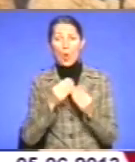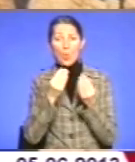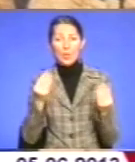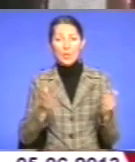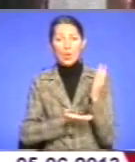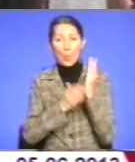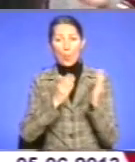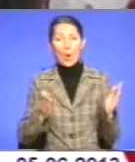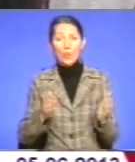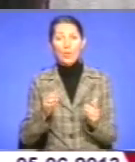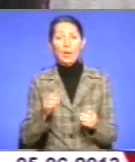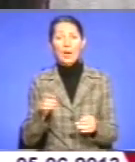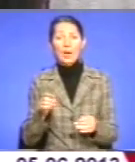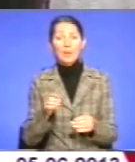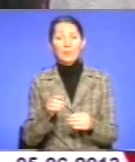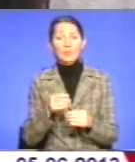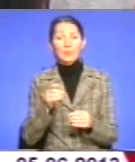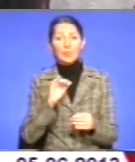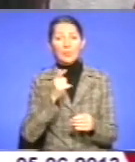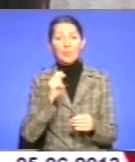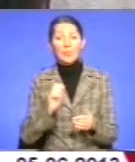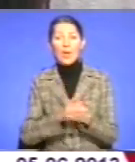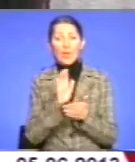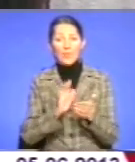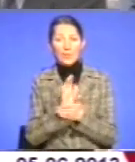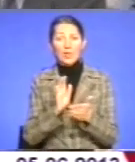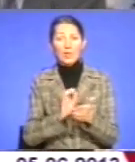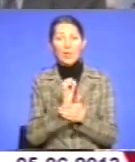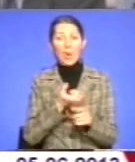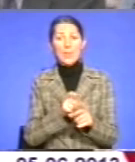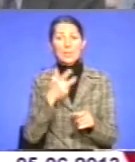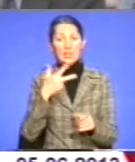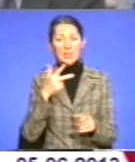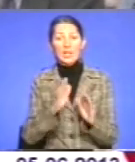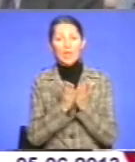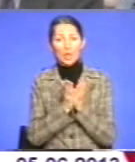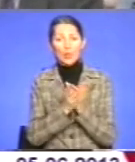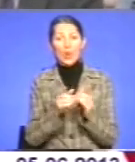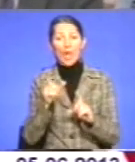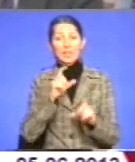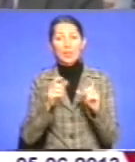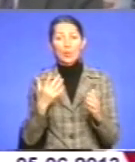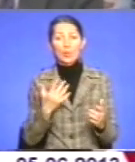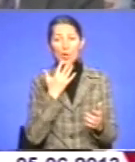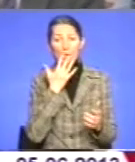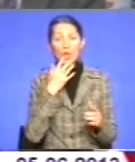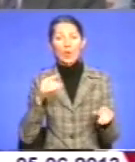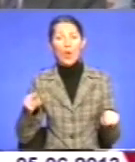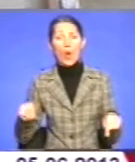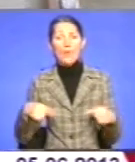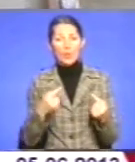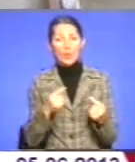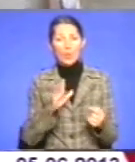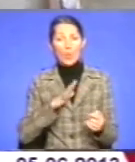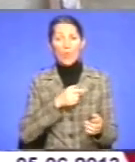району. Ігор Герета – видавець більше як 30 книжок Інституту національного відродження. Також він був депутатом